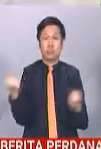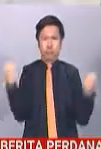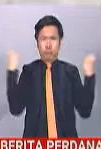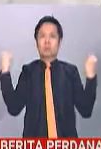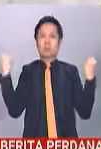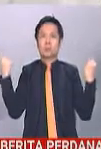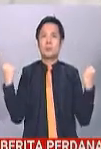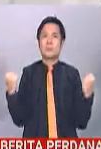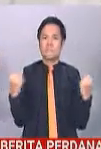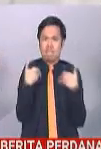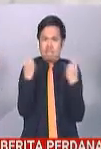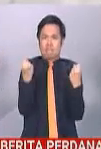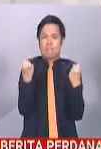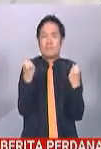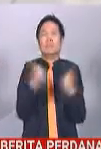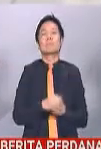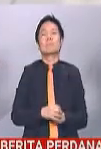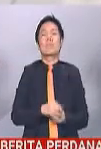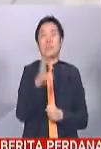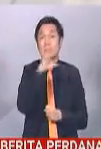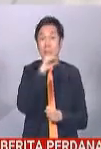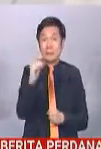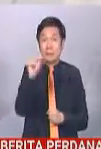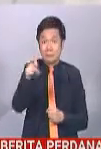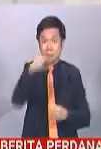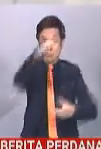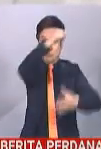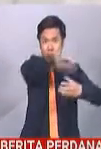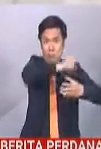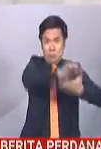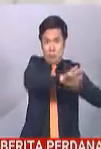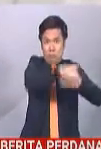and healthy. Yang penting sekali, jangan lupa pakai hand